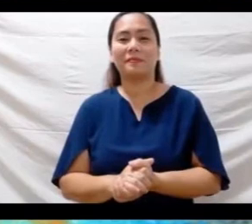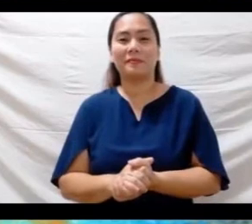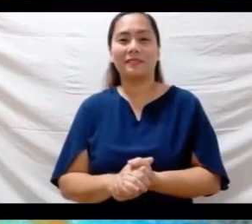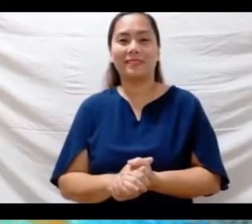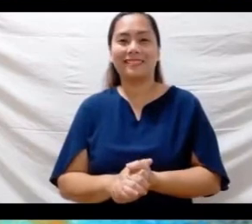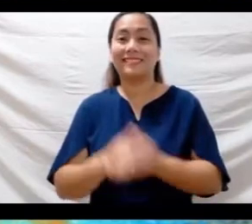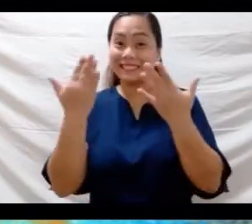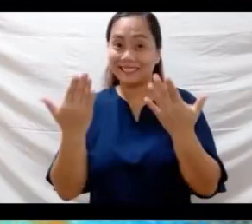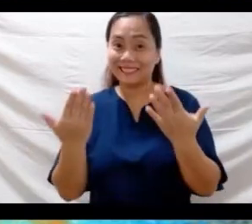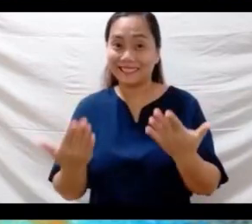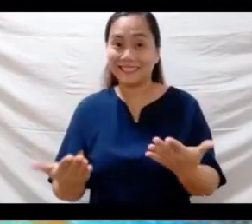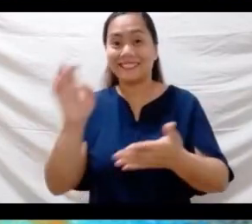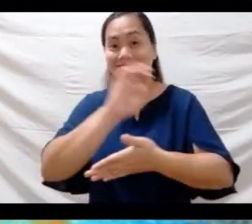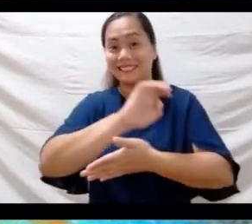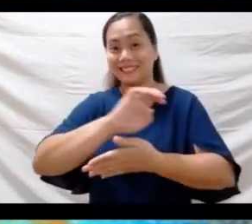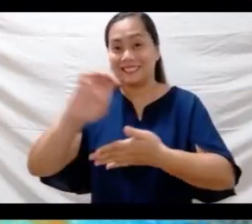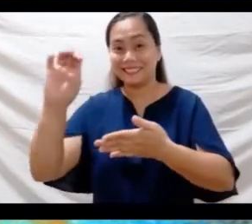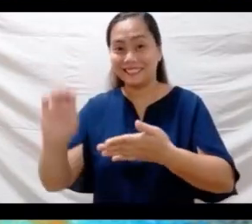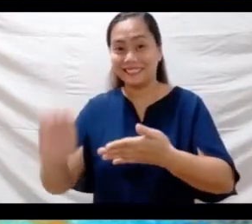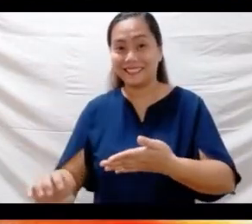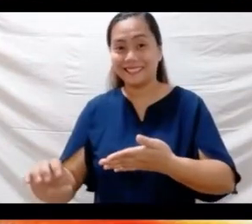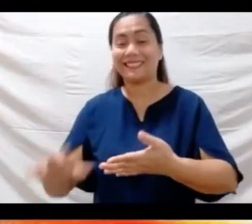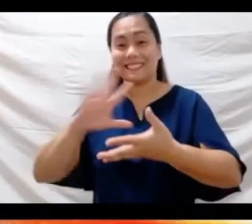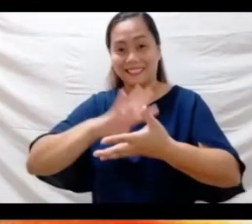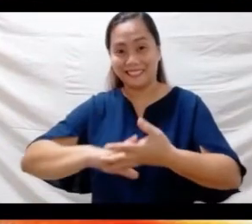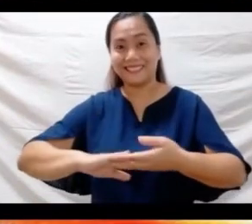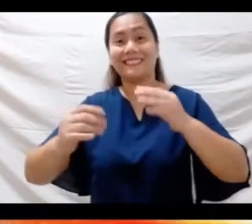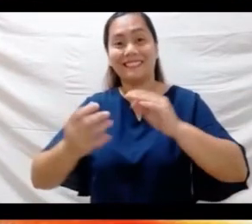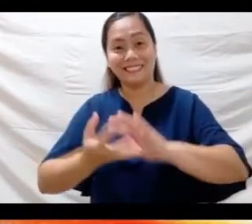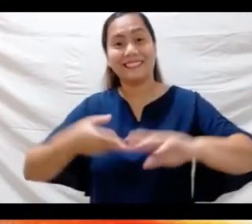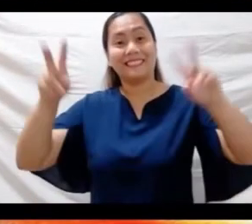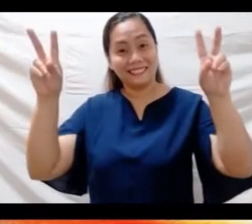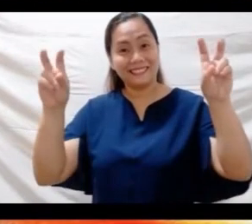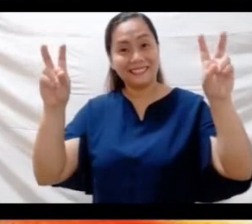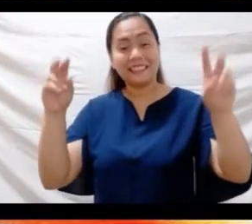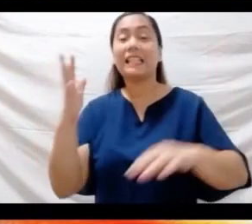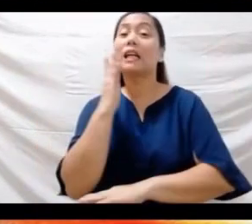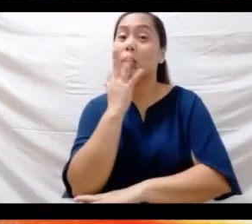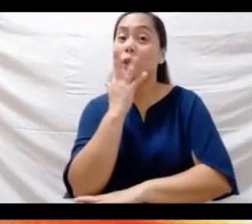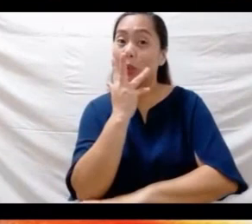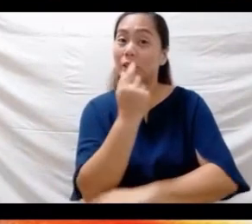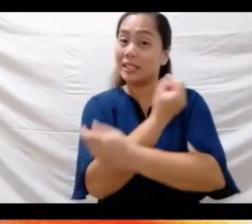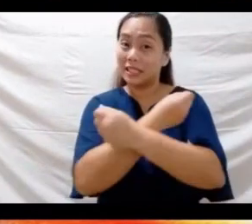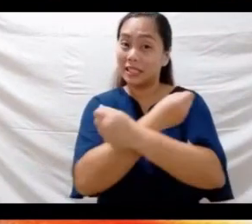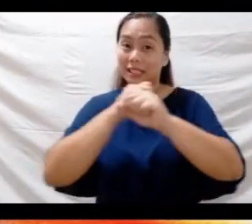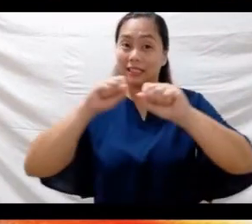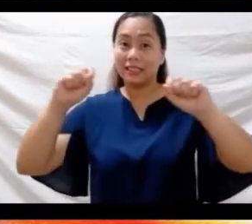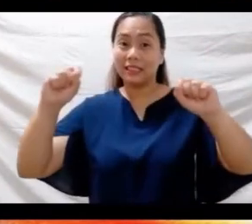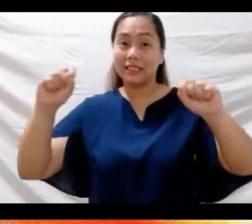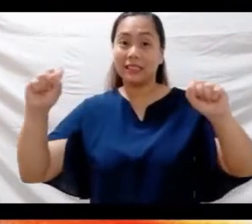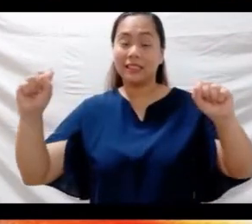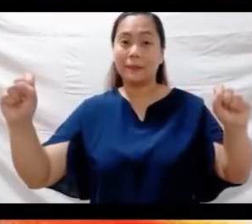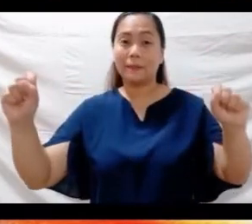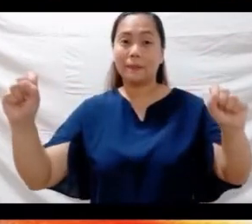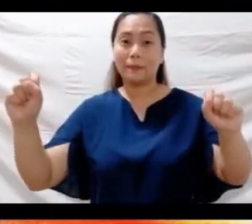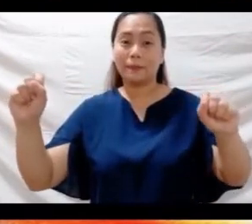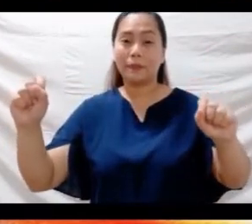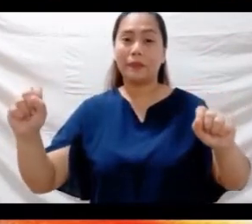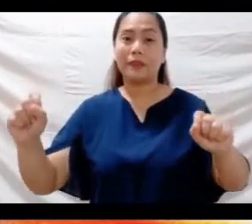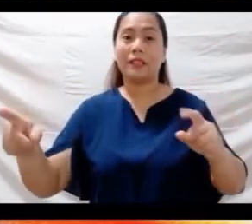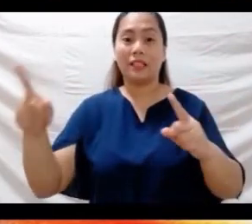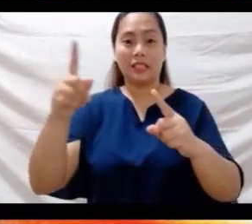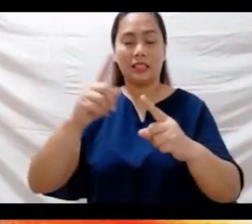At dito nagtatapos ang kwentong Ang Kulay ng Kaligtasan. Sa susunod ulit mga